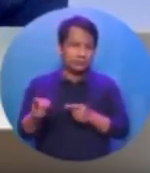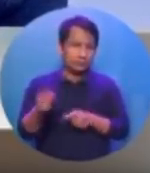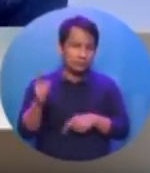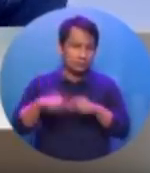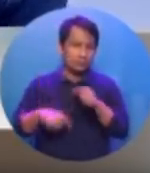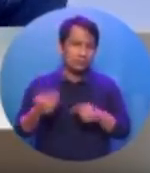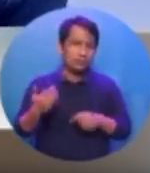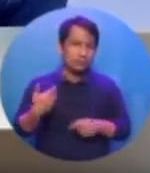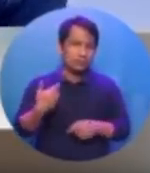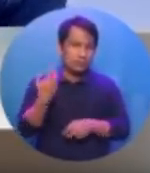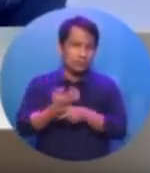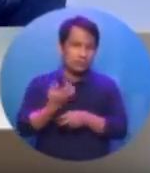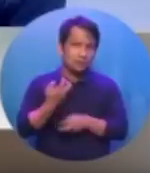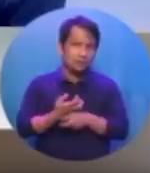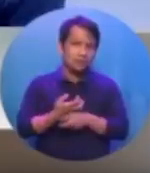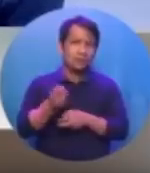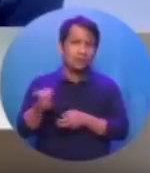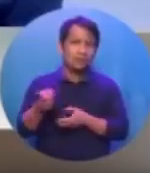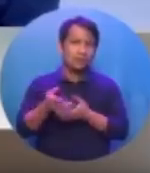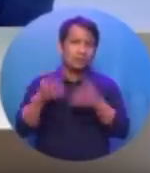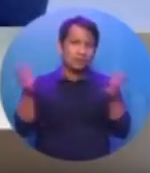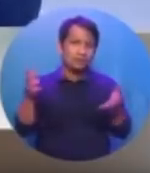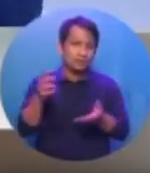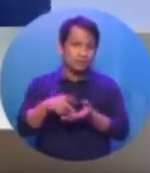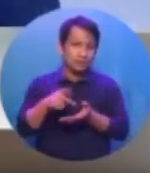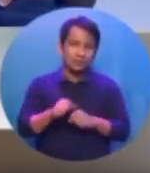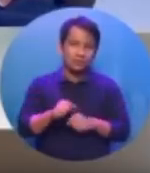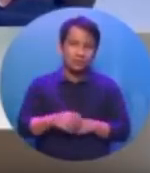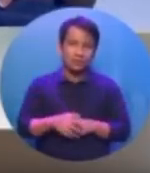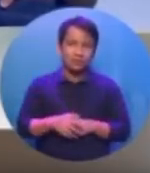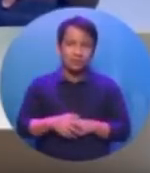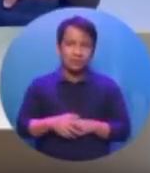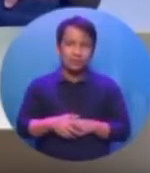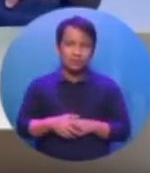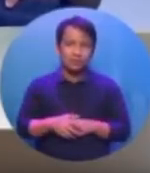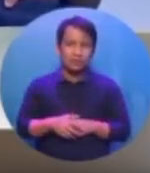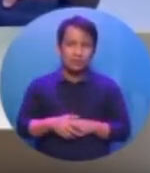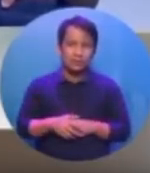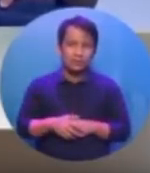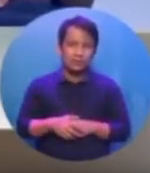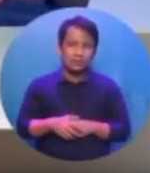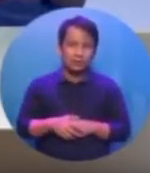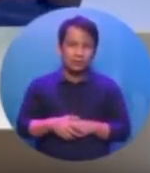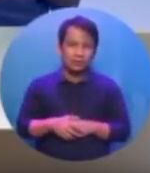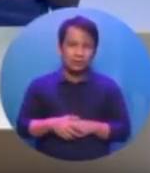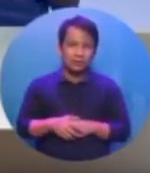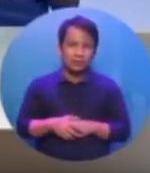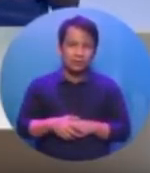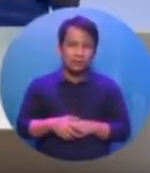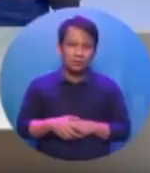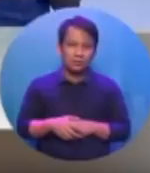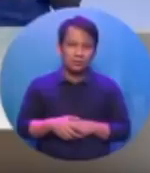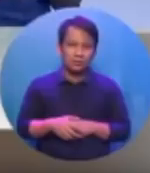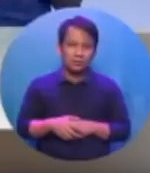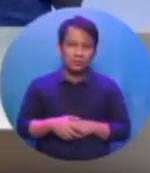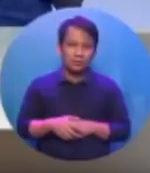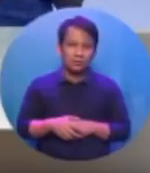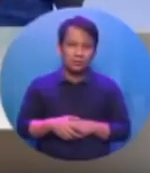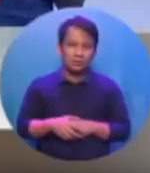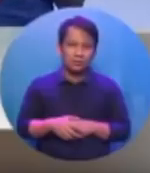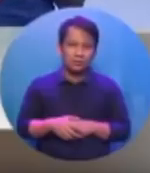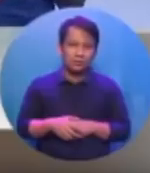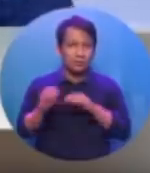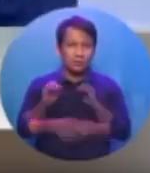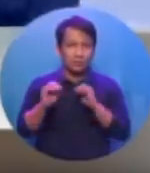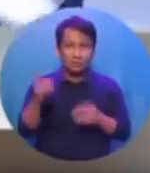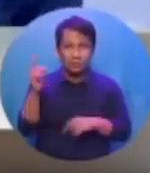kaya yun? Laag yun na grabe. Grabe, hindi nyo nang kaya. Galing gikot na lang na naman na mag-gilabot di ay, na lang